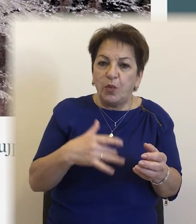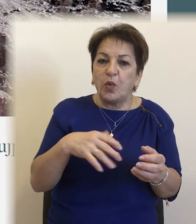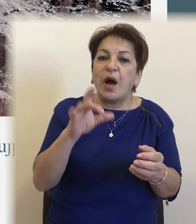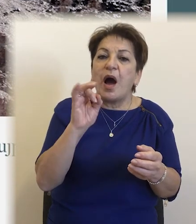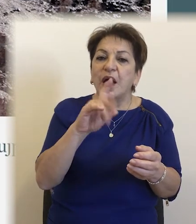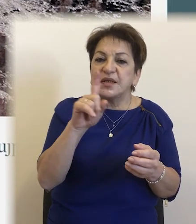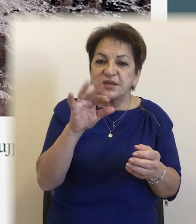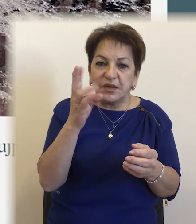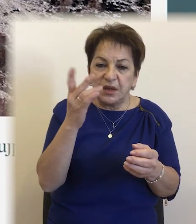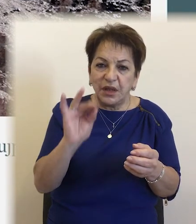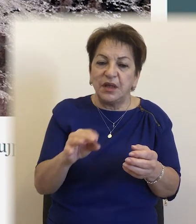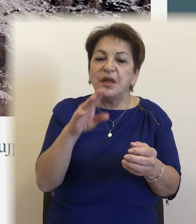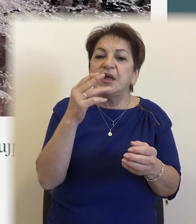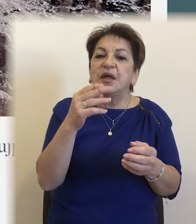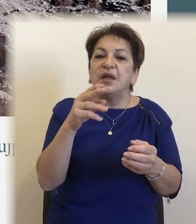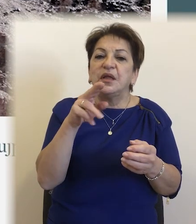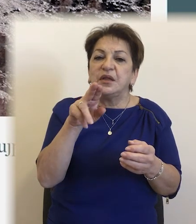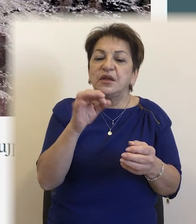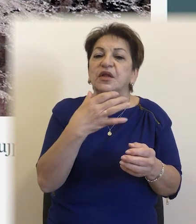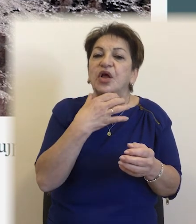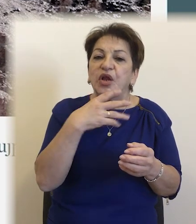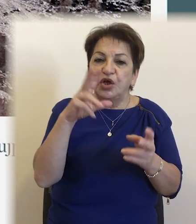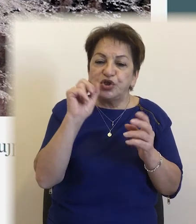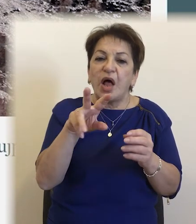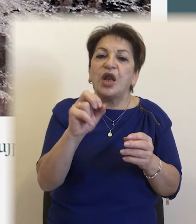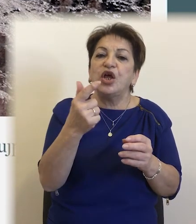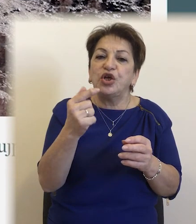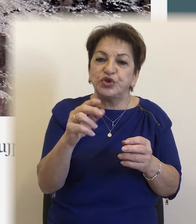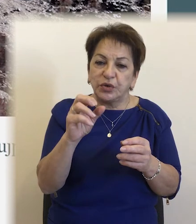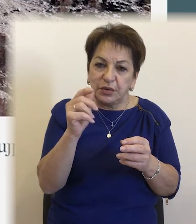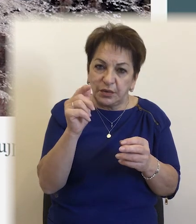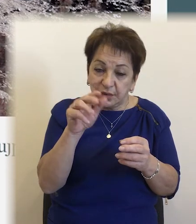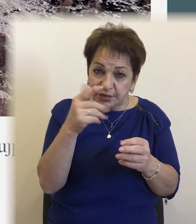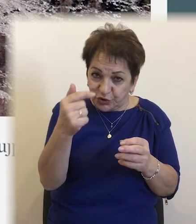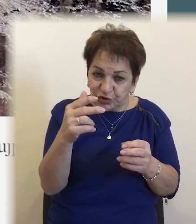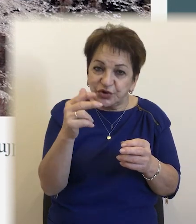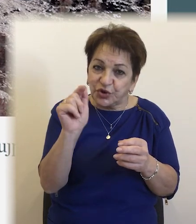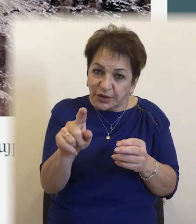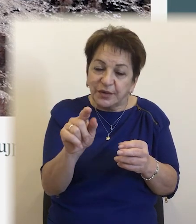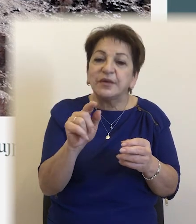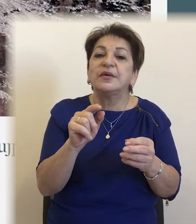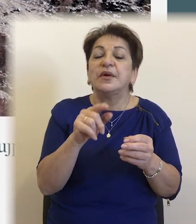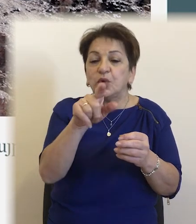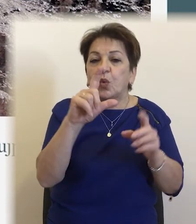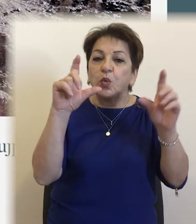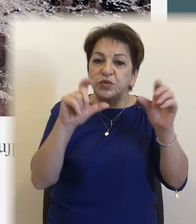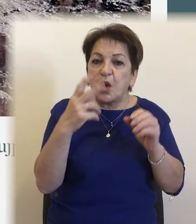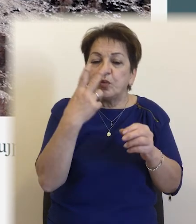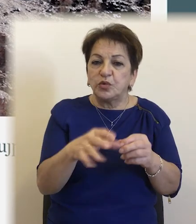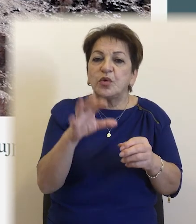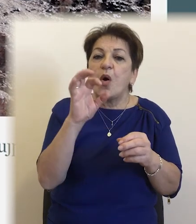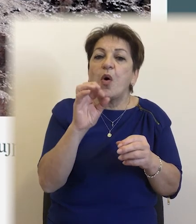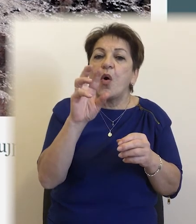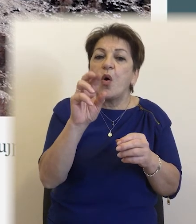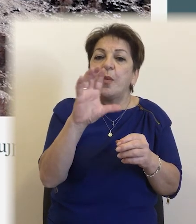ճերմուկը, արզնին, բժնին, դիլիջանը, հանքավանը, լիչկը և այլն։ լուսանը կարում դուք տեսնում